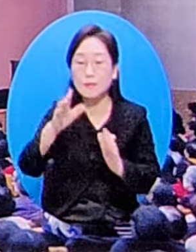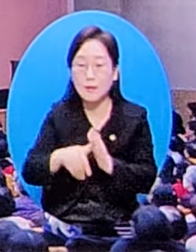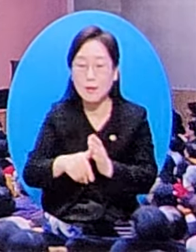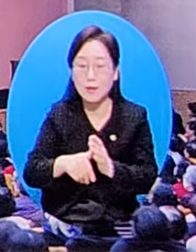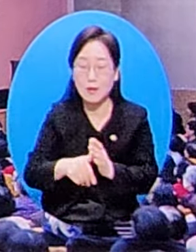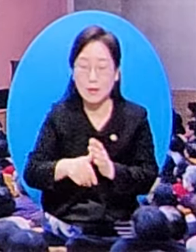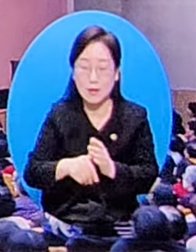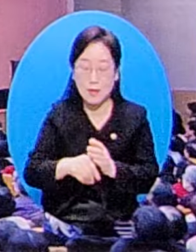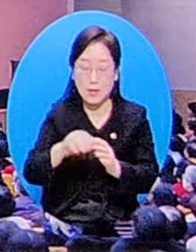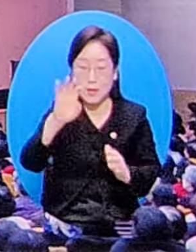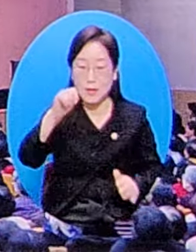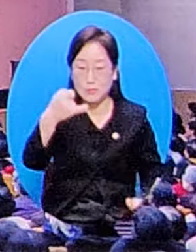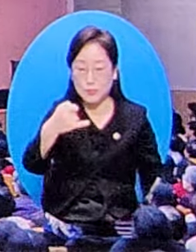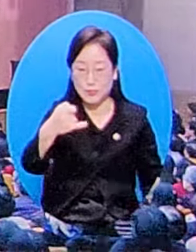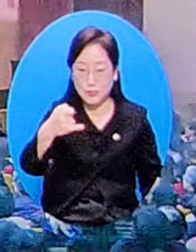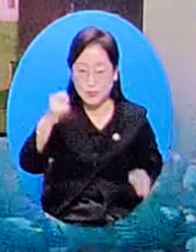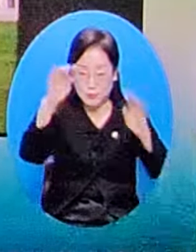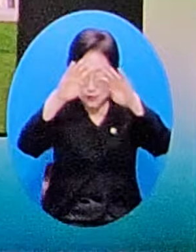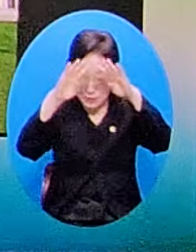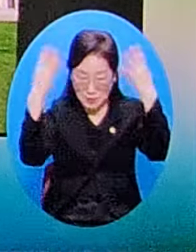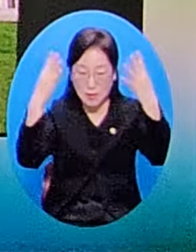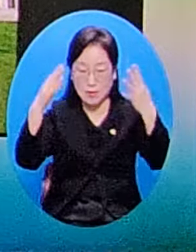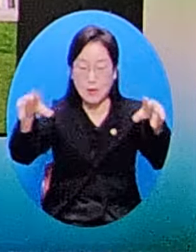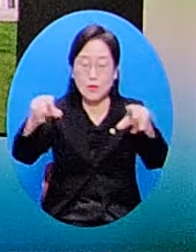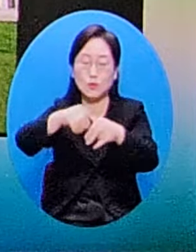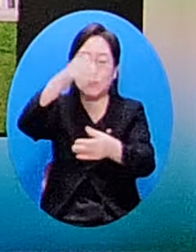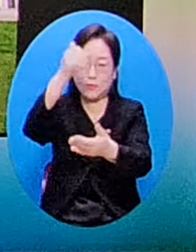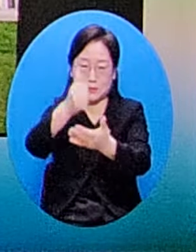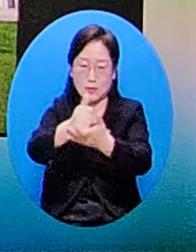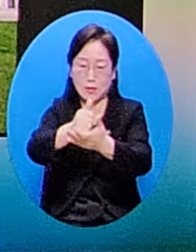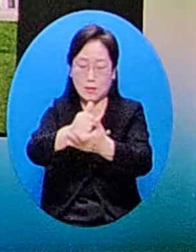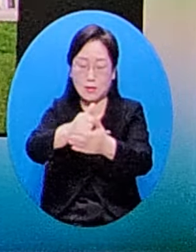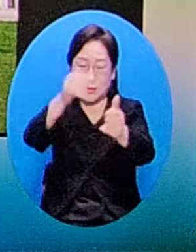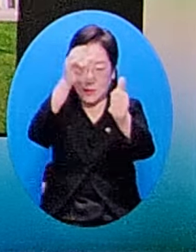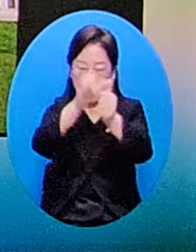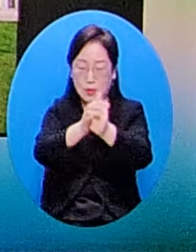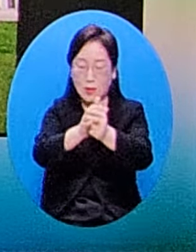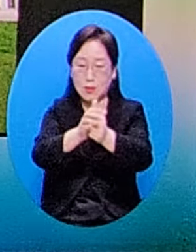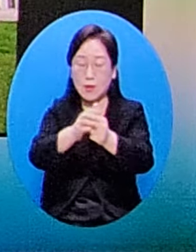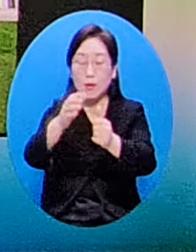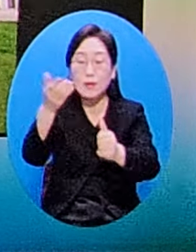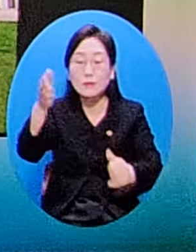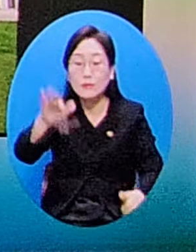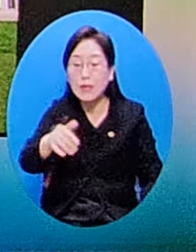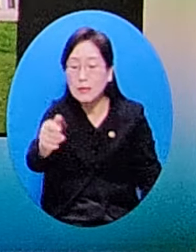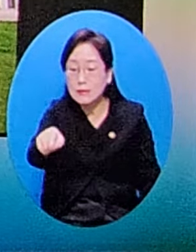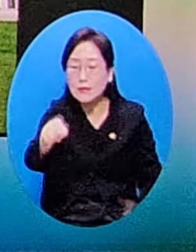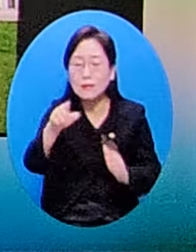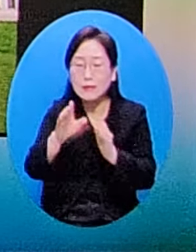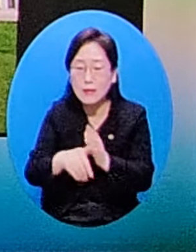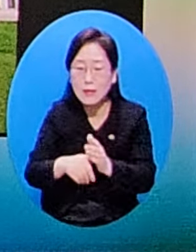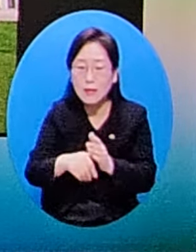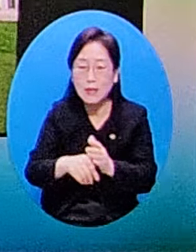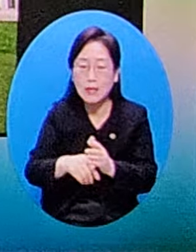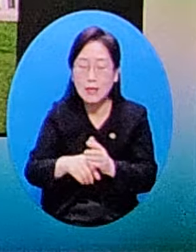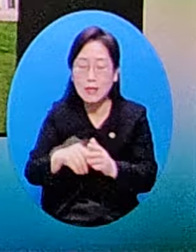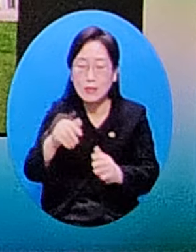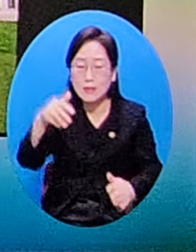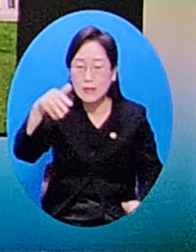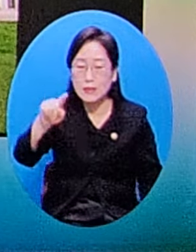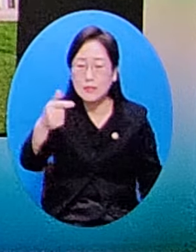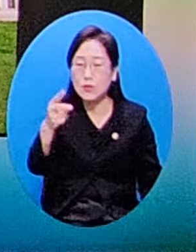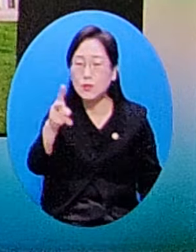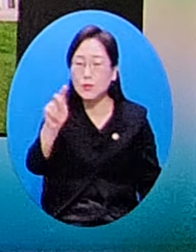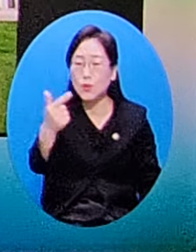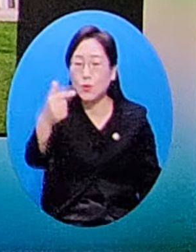대학교의 총장으로 부임을 하게 됩니다. 그때 천연두 백신이 나왔는데 천연두 백신을